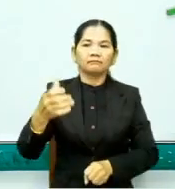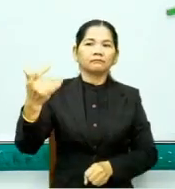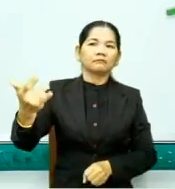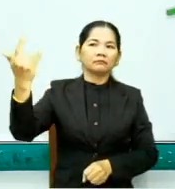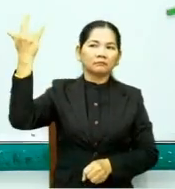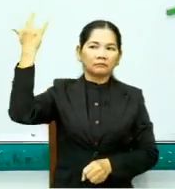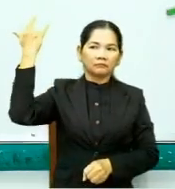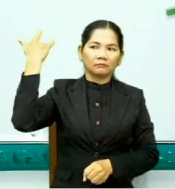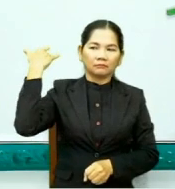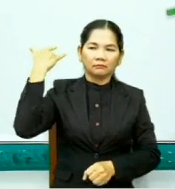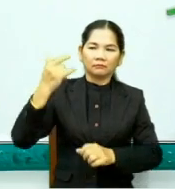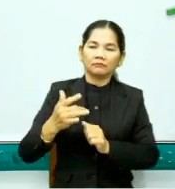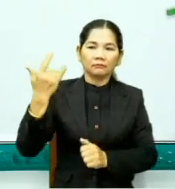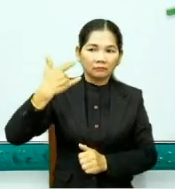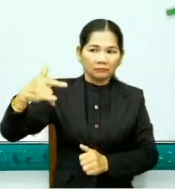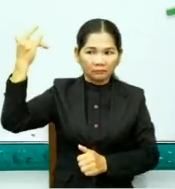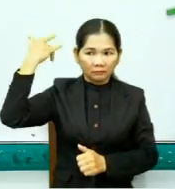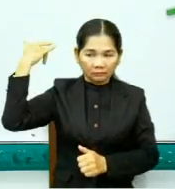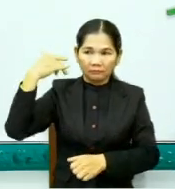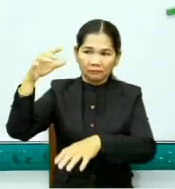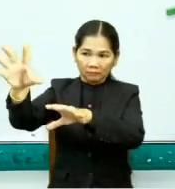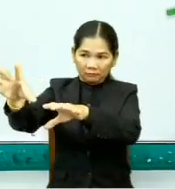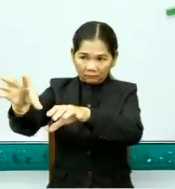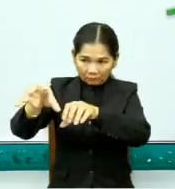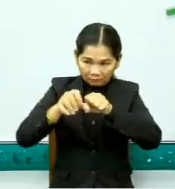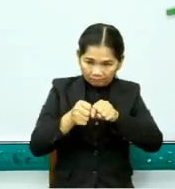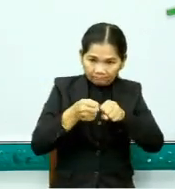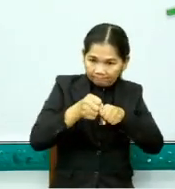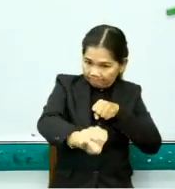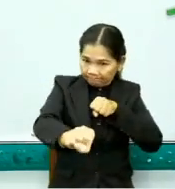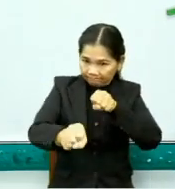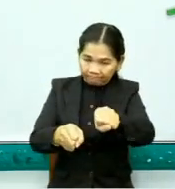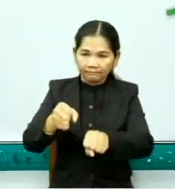bát côn bộ ran khmer